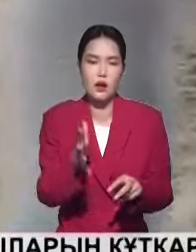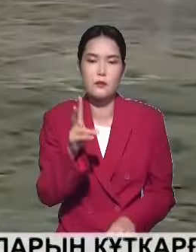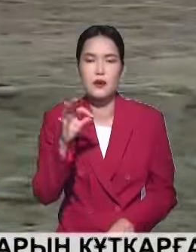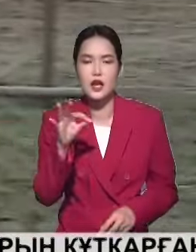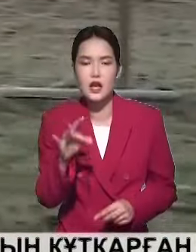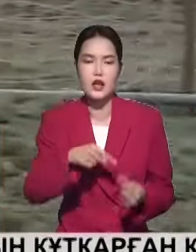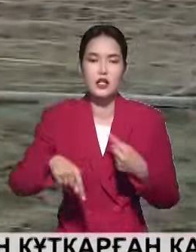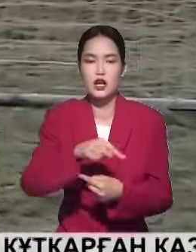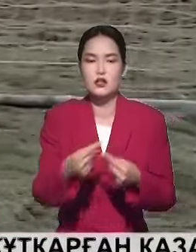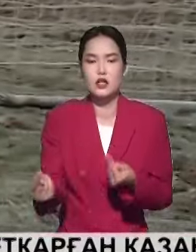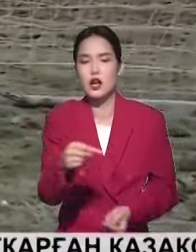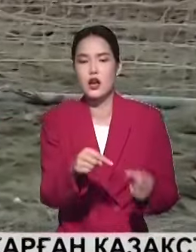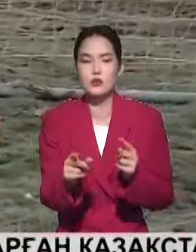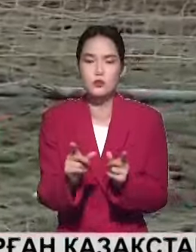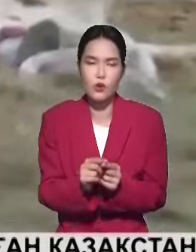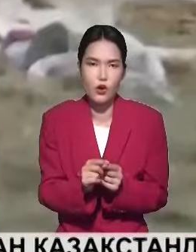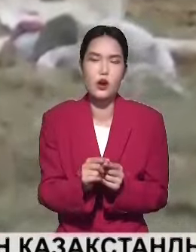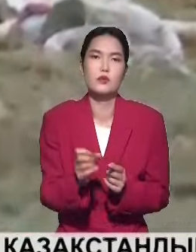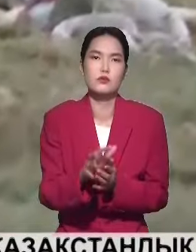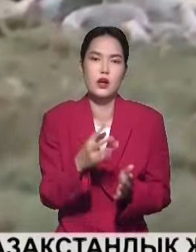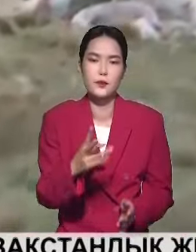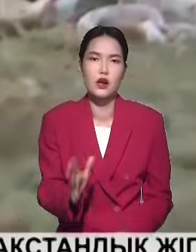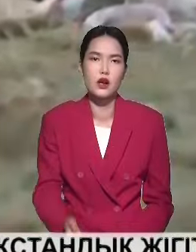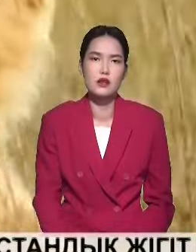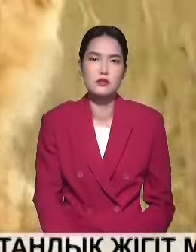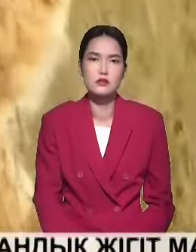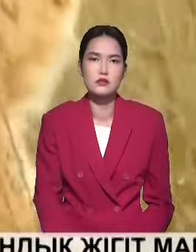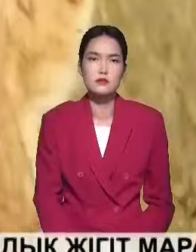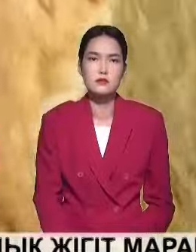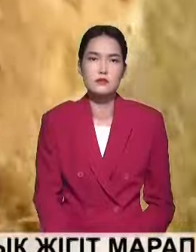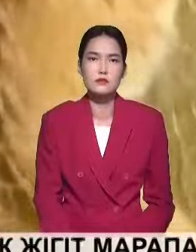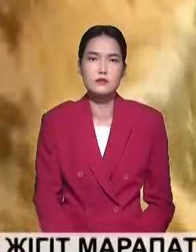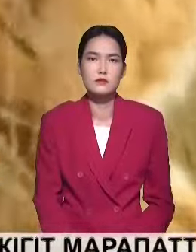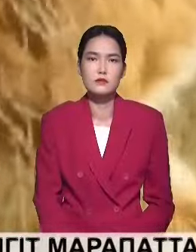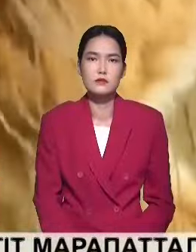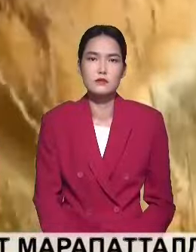кәсіпкерлердің тіресі немен тынары белгісіз. Еркін Карин, Алтынбек Қабделев, Астана Таймс, Орал.